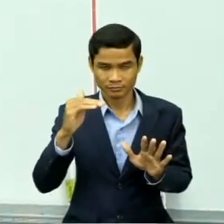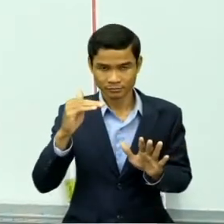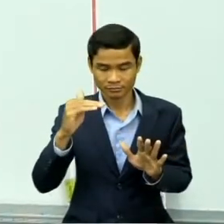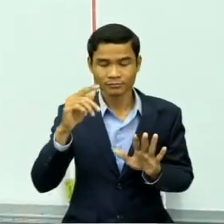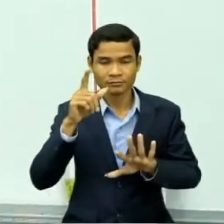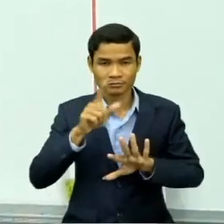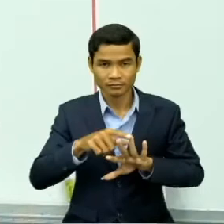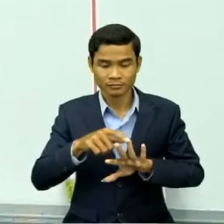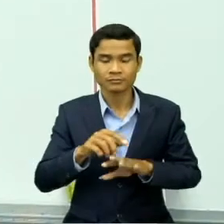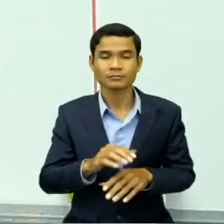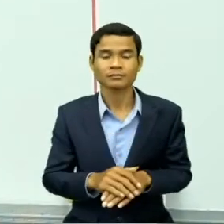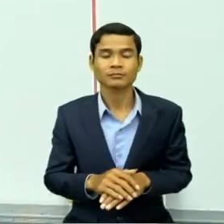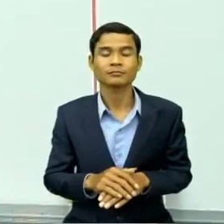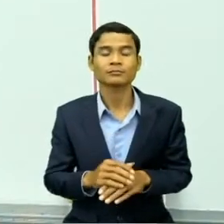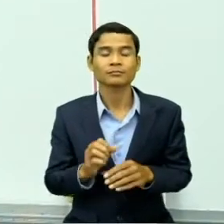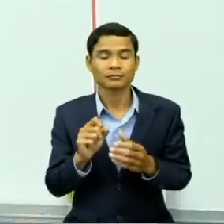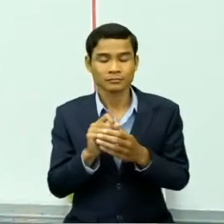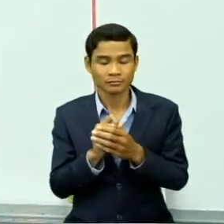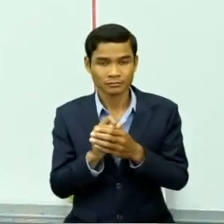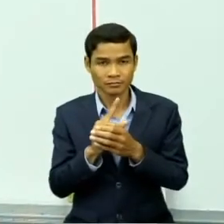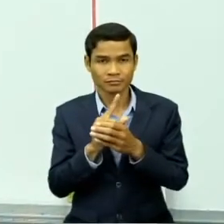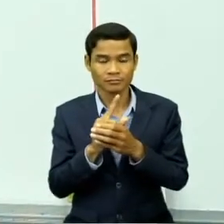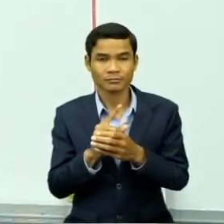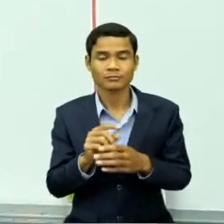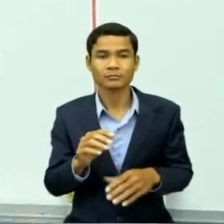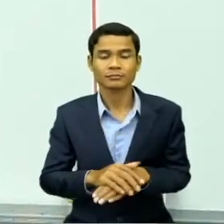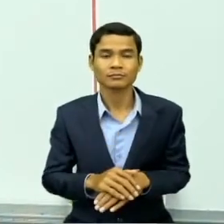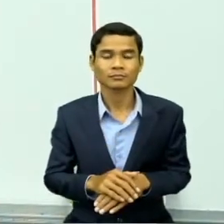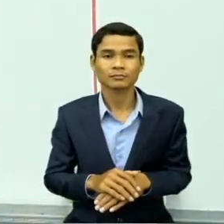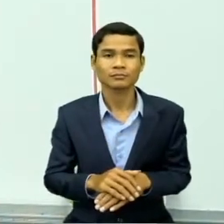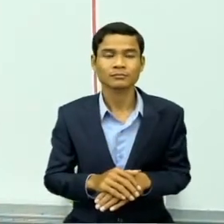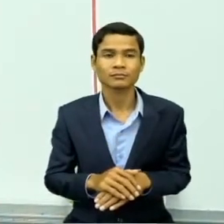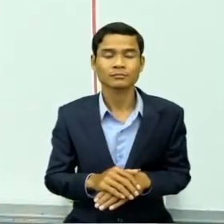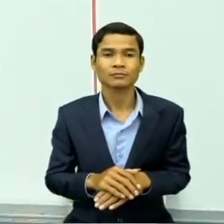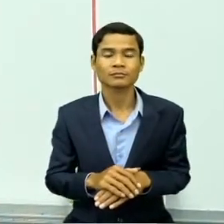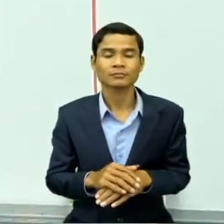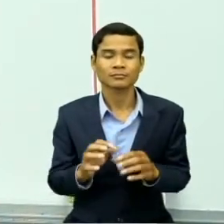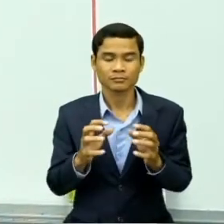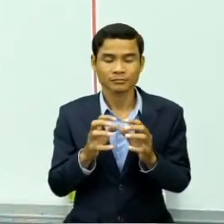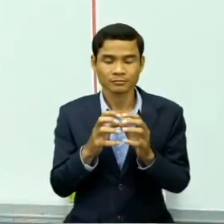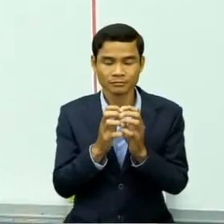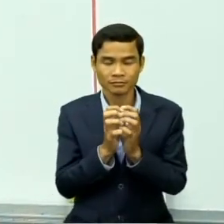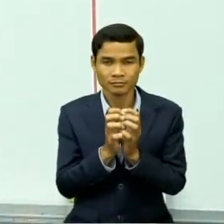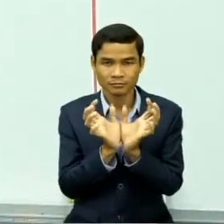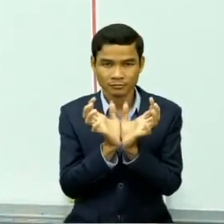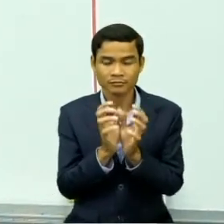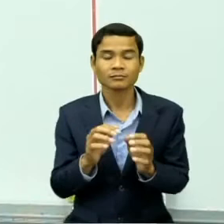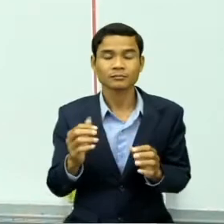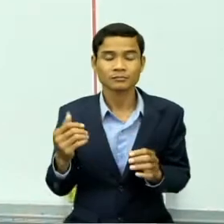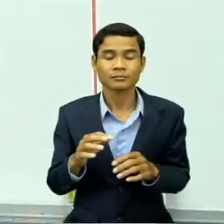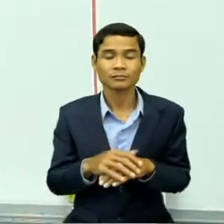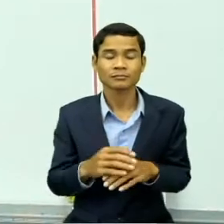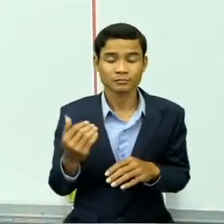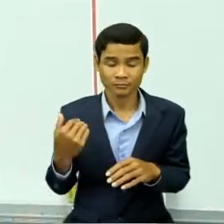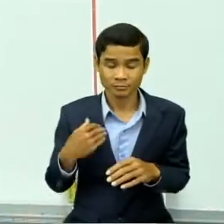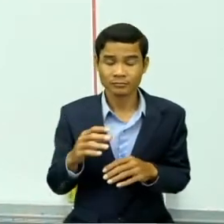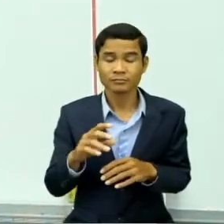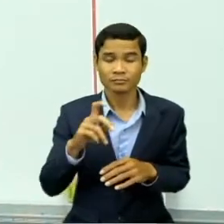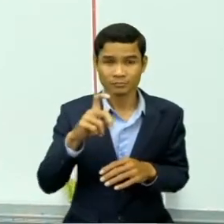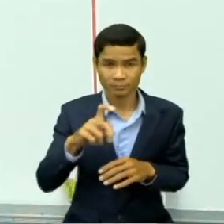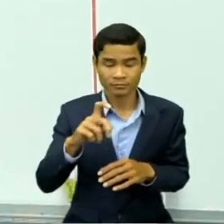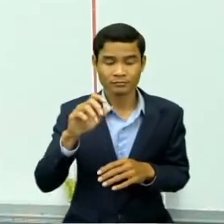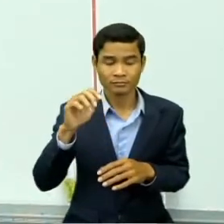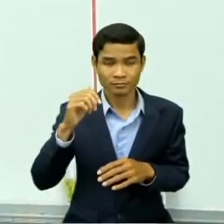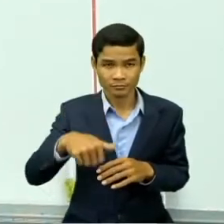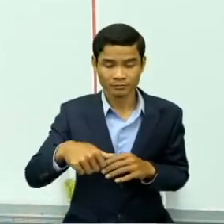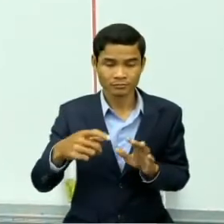ភ្ញាស់ចាម្ដងទៀតភញនឹងសភញបន្តមួយ